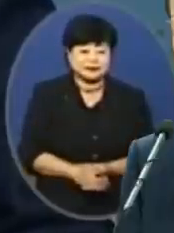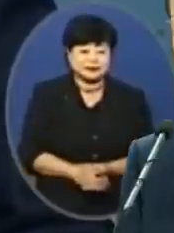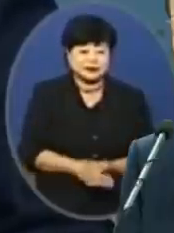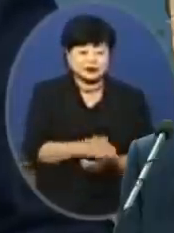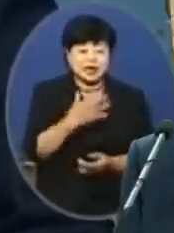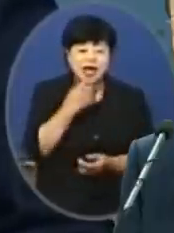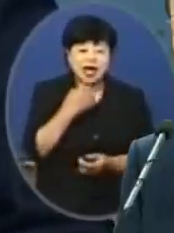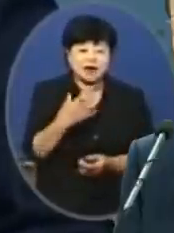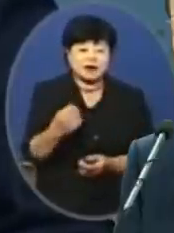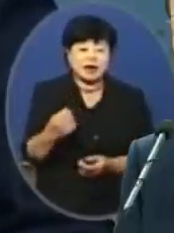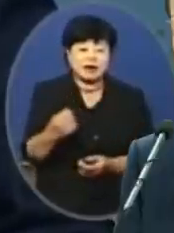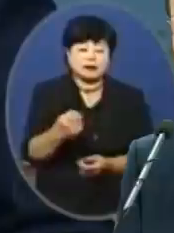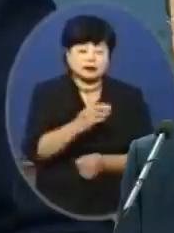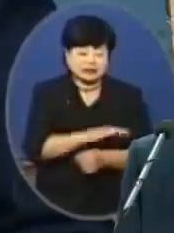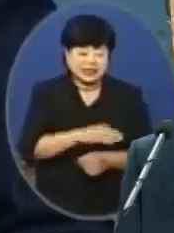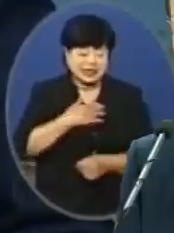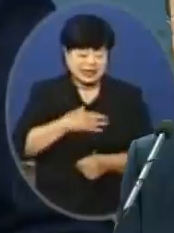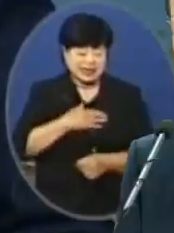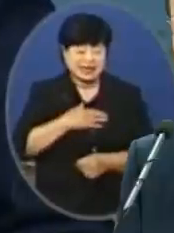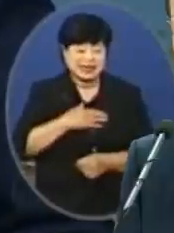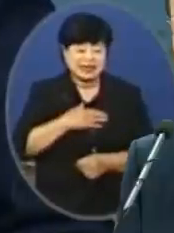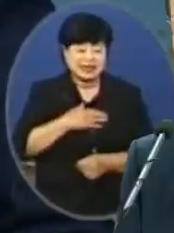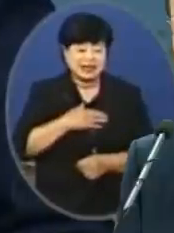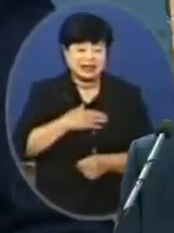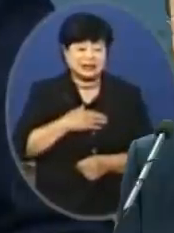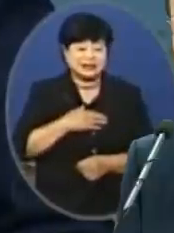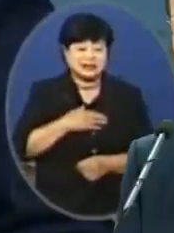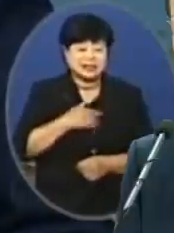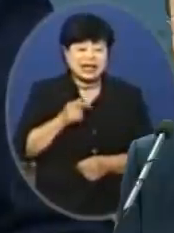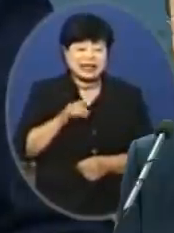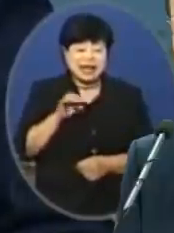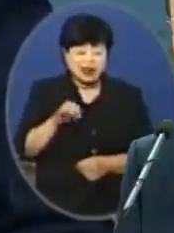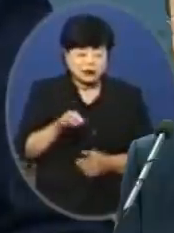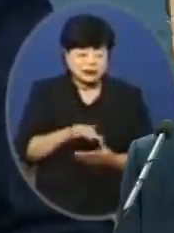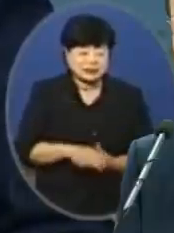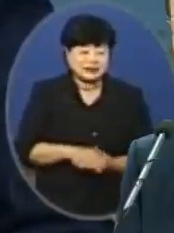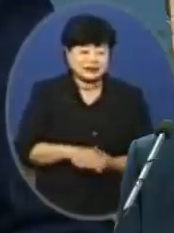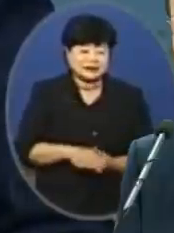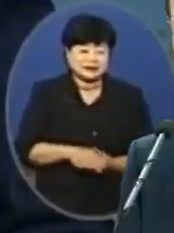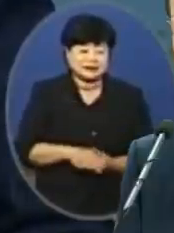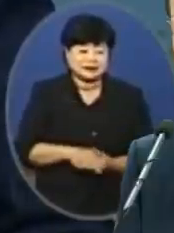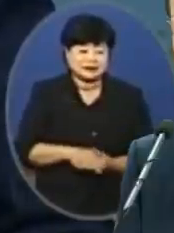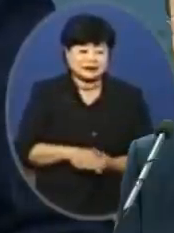우리가 아브라함 보면 너무나 잘 알아요. 아브라함은 갈대아 우르에서